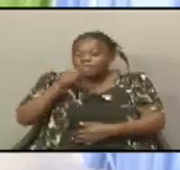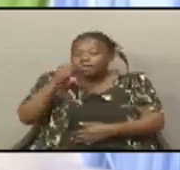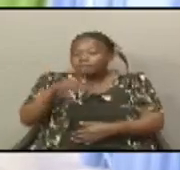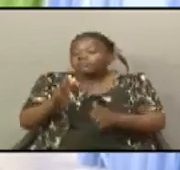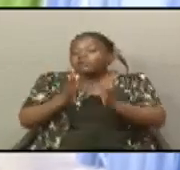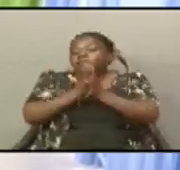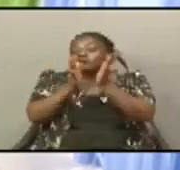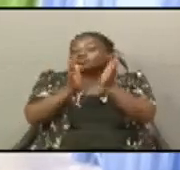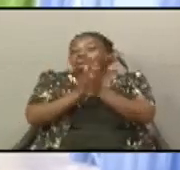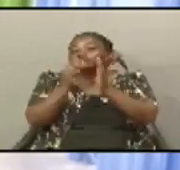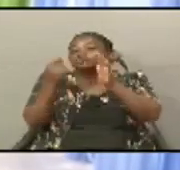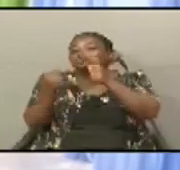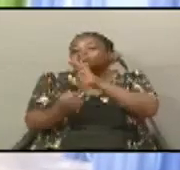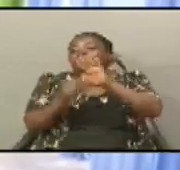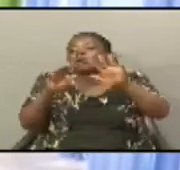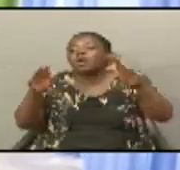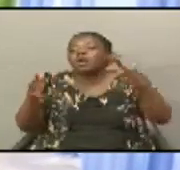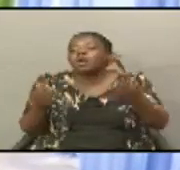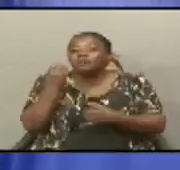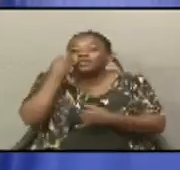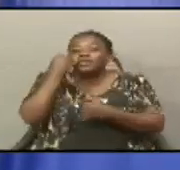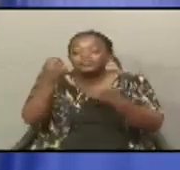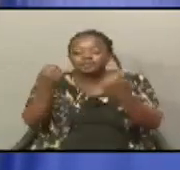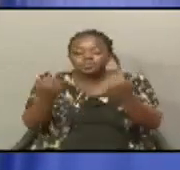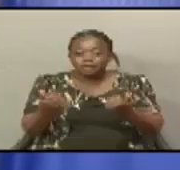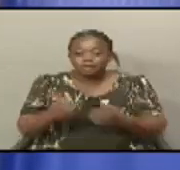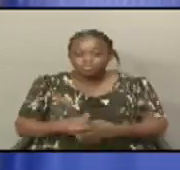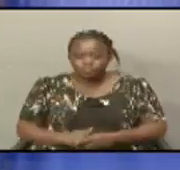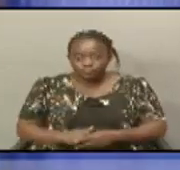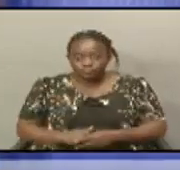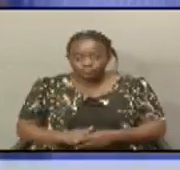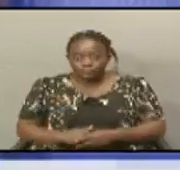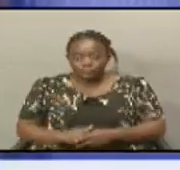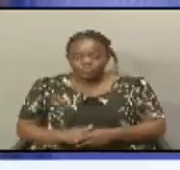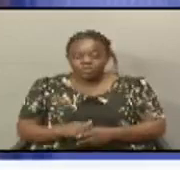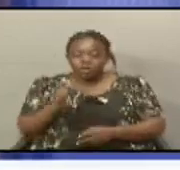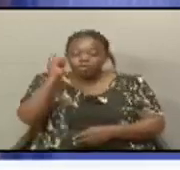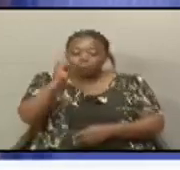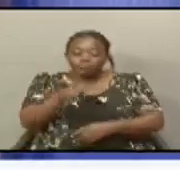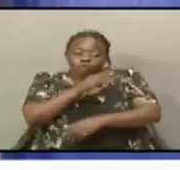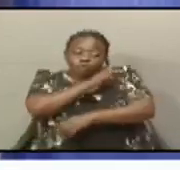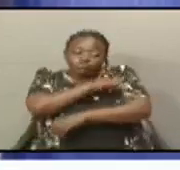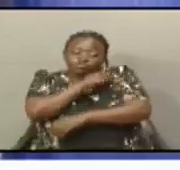embeera omulwadde ne bamutuusiriza mu ddwaliro. Tutya mu mbeera mbi nnyo,